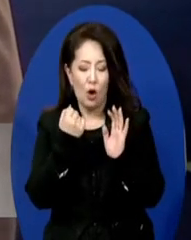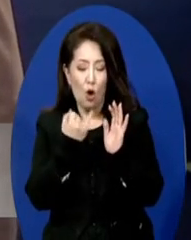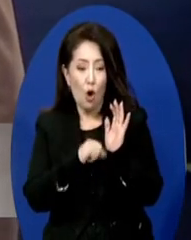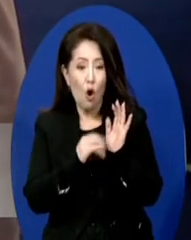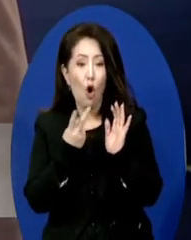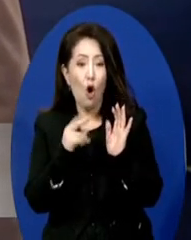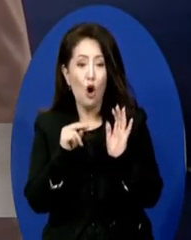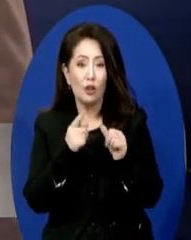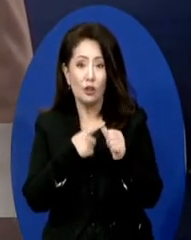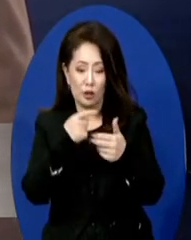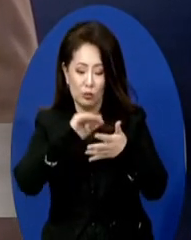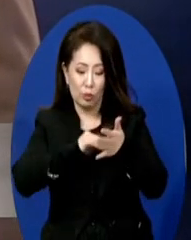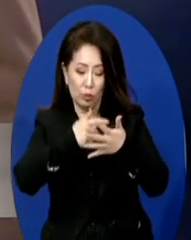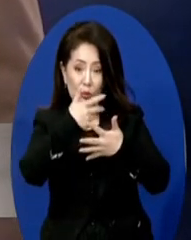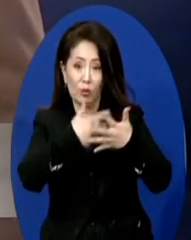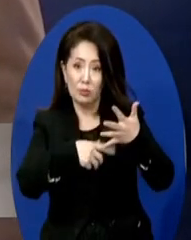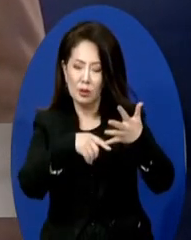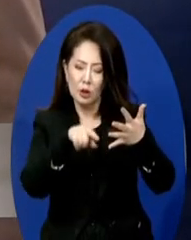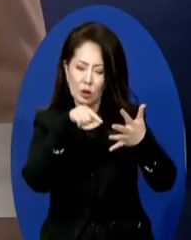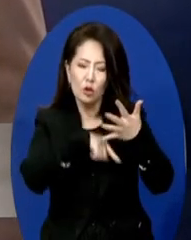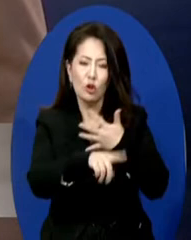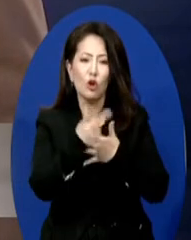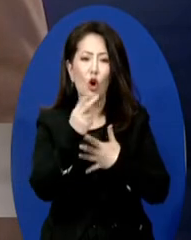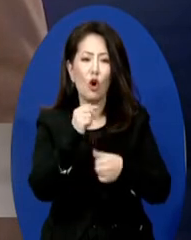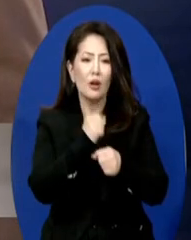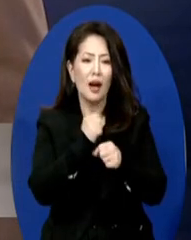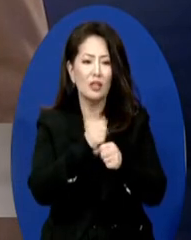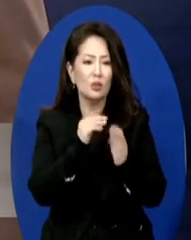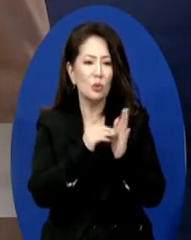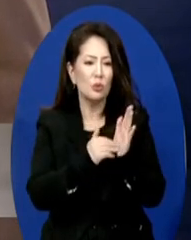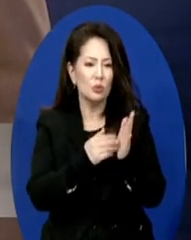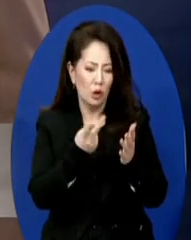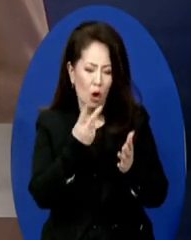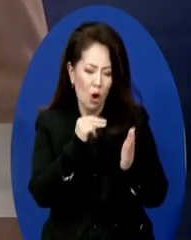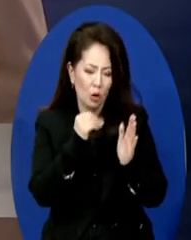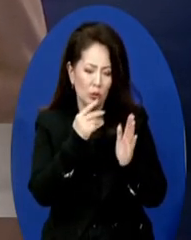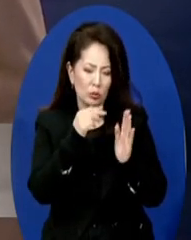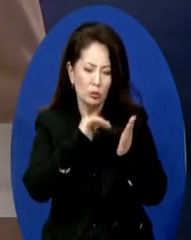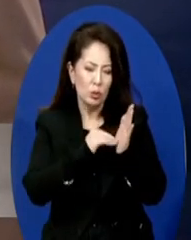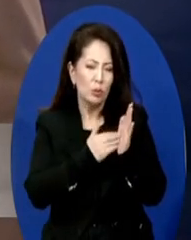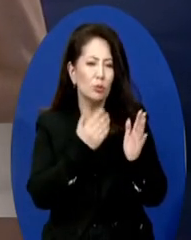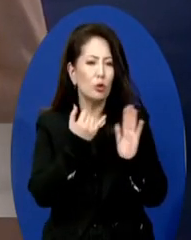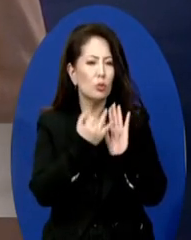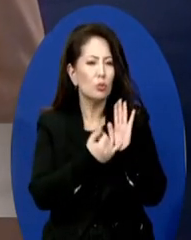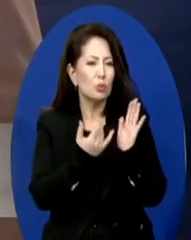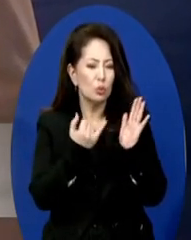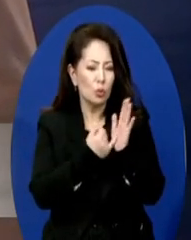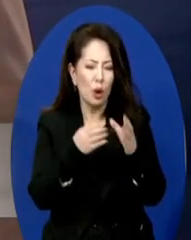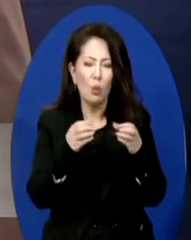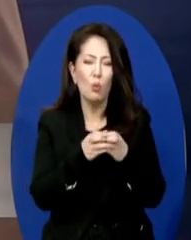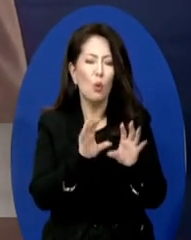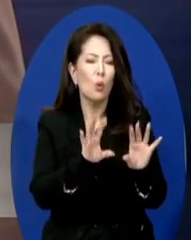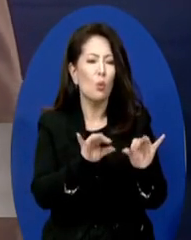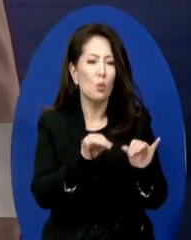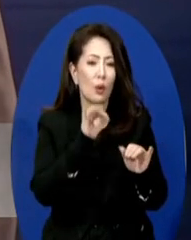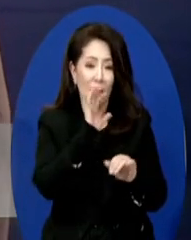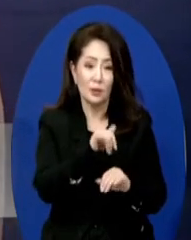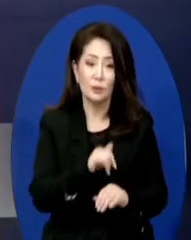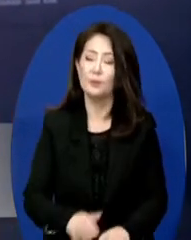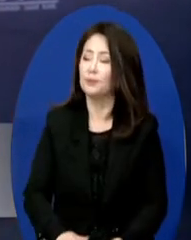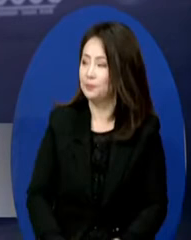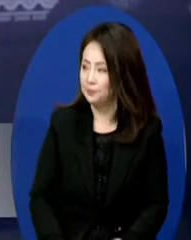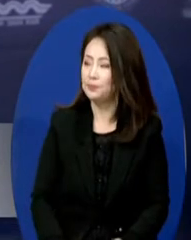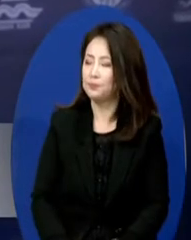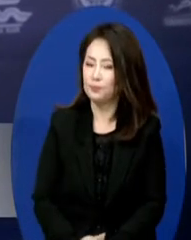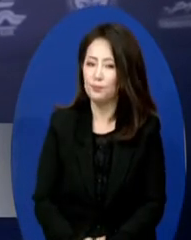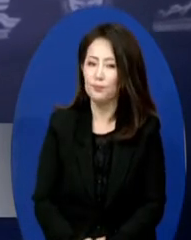байсан. За 6 багц төлөвлөгөөний хүрээнд 20 ажил хийхээр төлөвлөсөн байна гэж. Тэгэхээр энэ илтгэлийн талаар танилцуулахгүй юу? 6 багц төлөвлөгөө гэдэг юуг нэрлэж байгаа